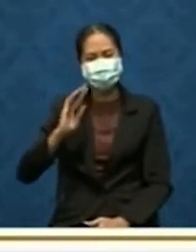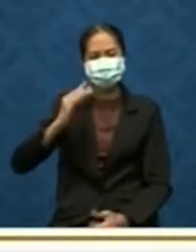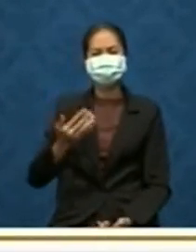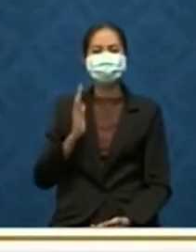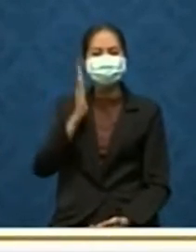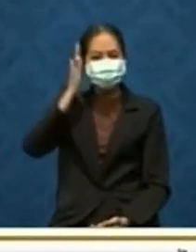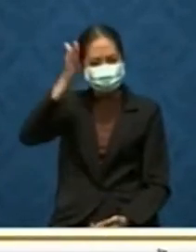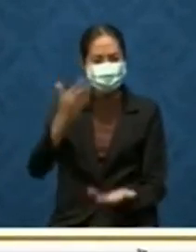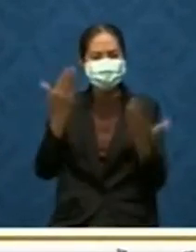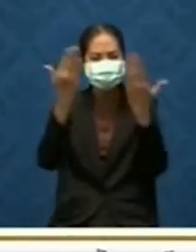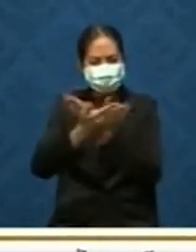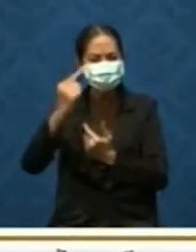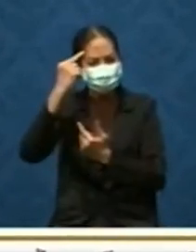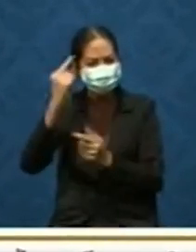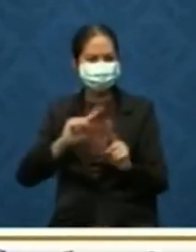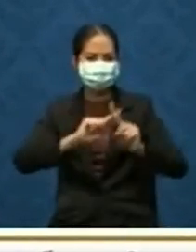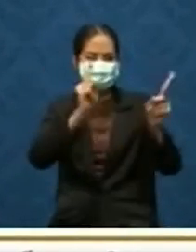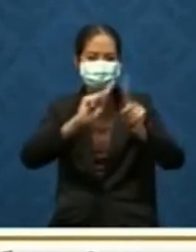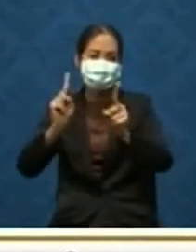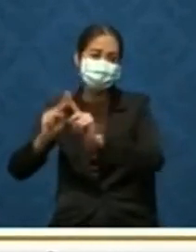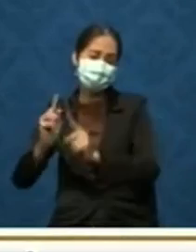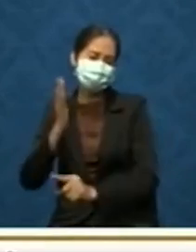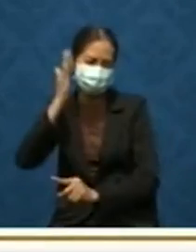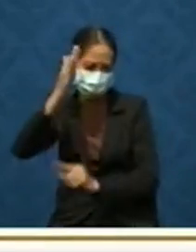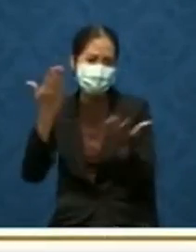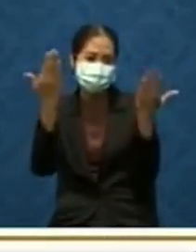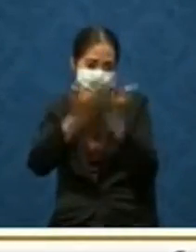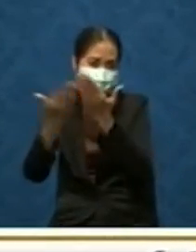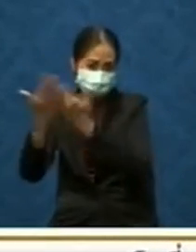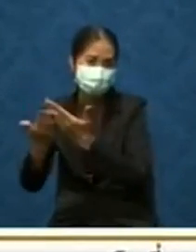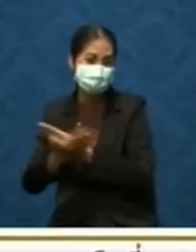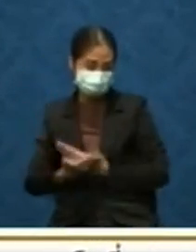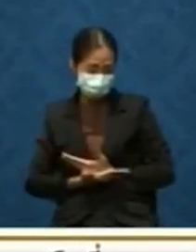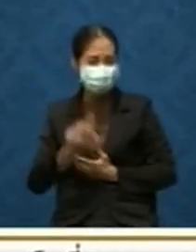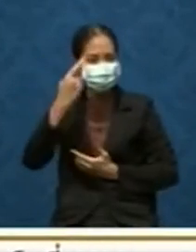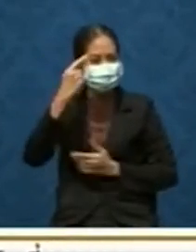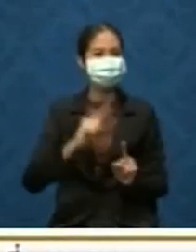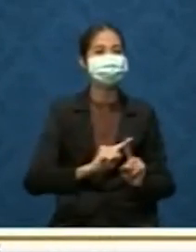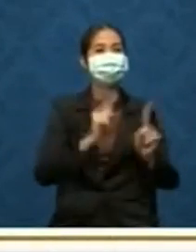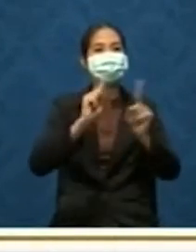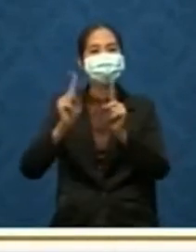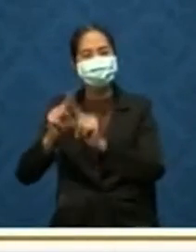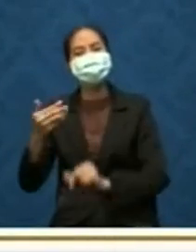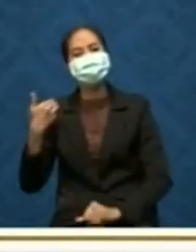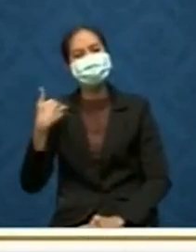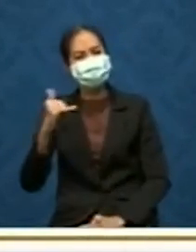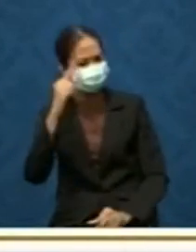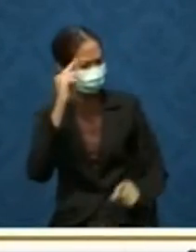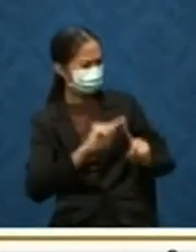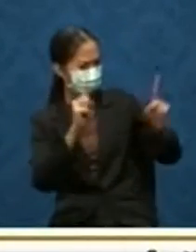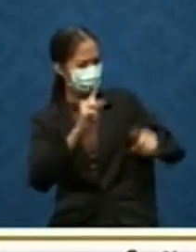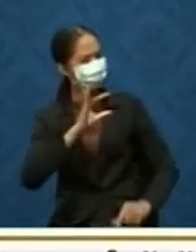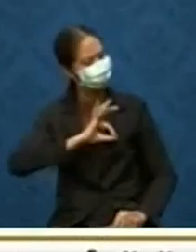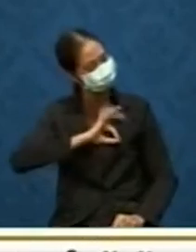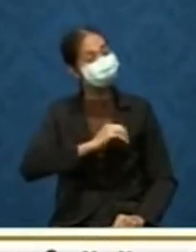ๆผู้คนจะมีความคิดที่เห็นต่างกันเรื่อยๆมันอาจจะเป็นความคิดเห็นต่างที่เราอาจจะรู้สึกสบายใจหรือเราไม่สบาย